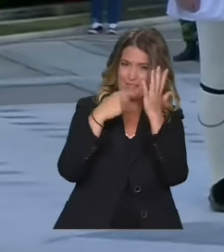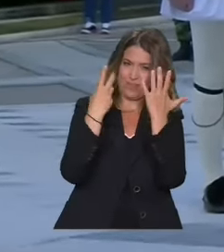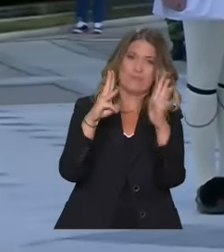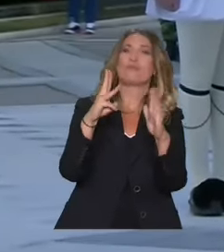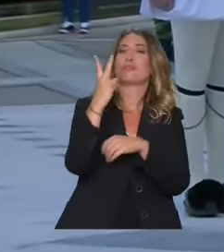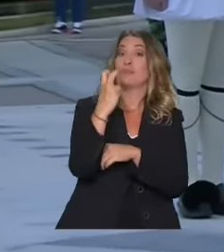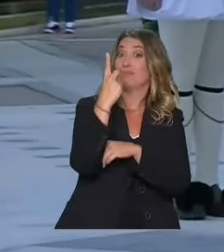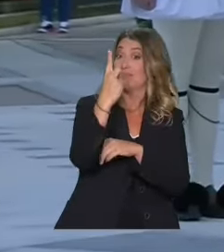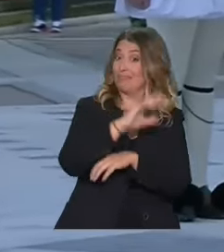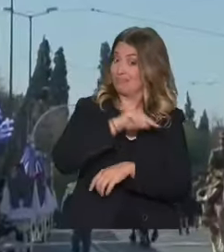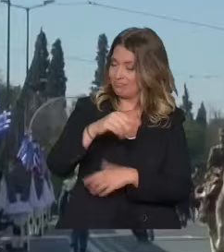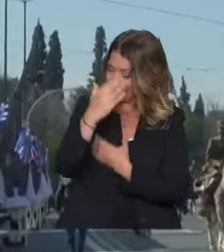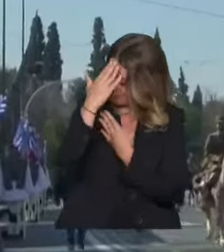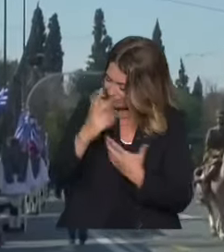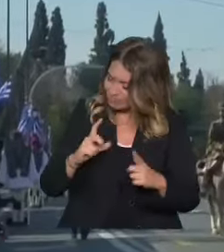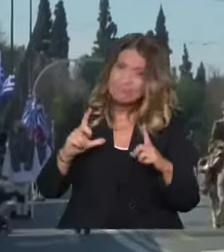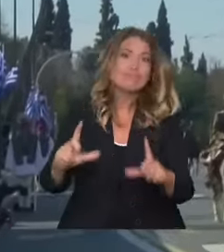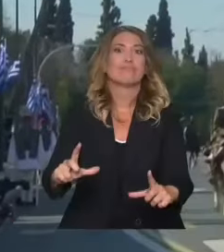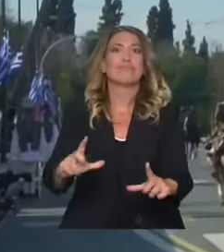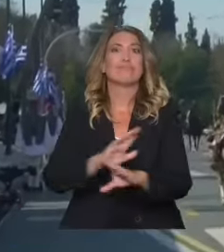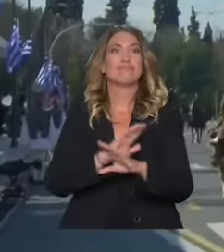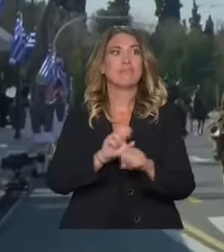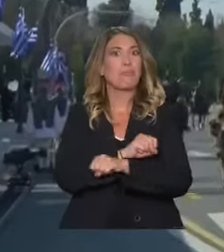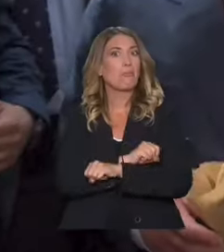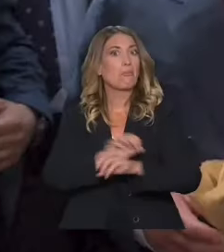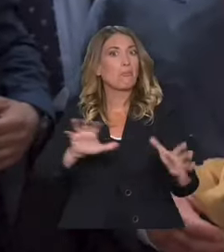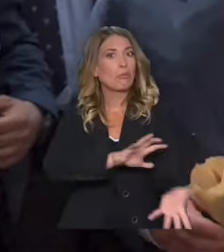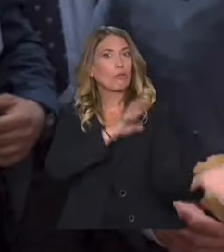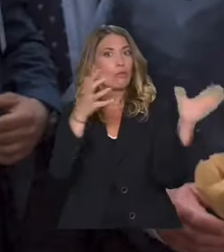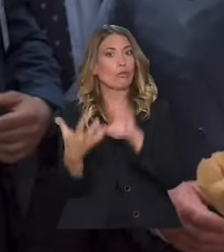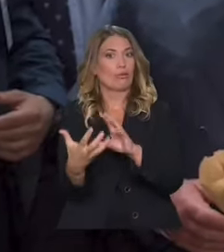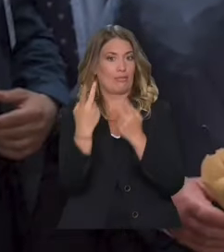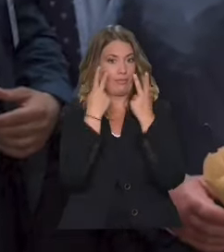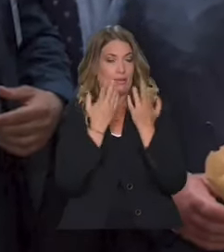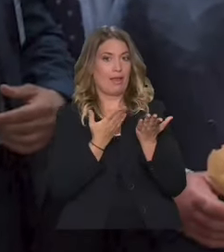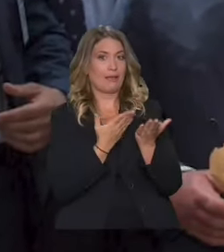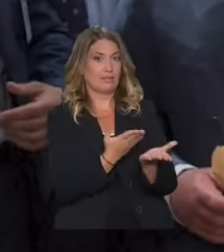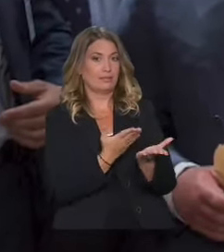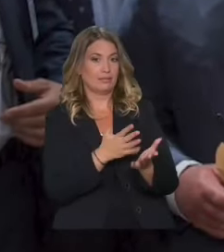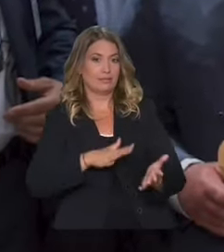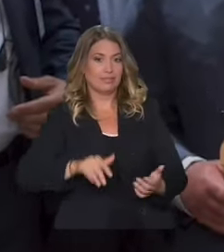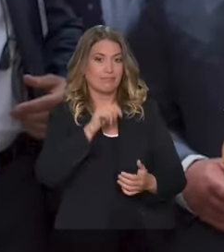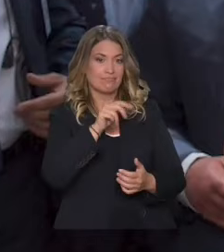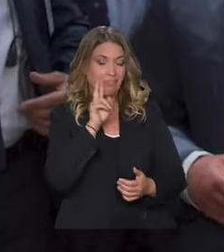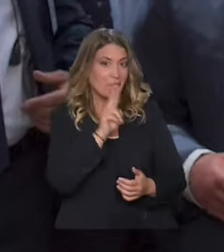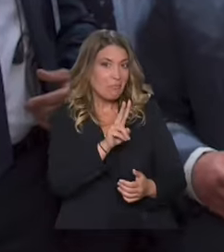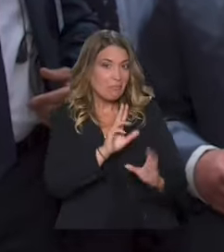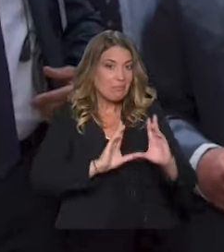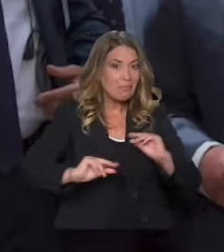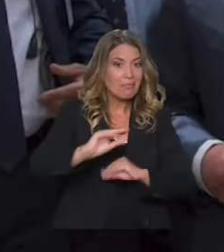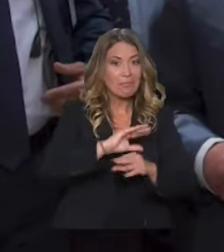του 1821 έγινε είδηση σε ολόκληρο τον κόσμο, με αυτές τις εικόνες από το Σύνταγμα να σχολιάζονται